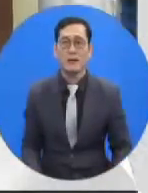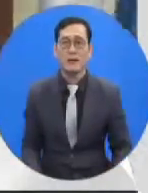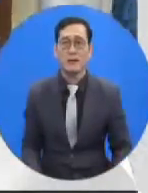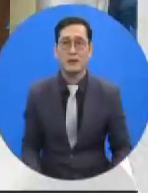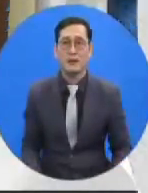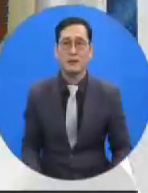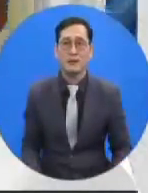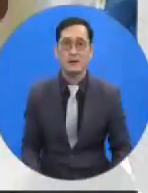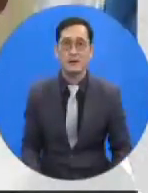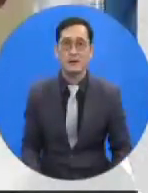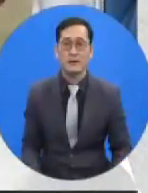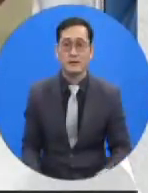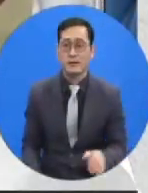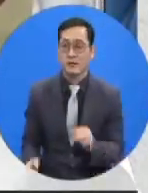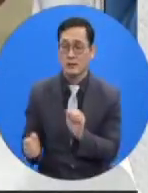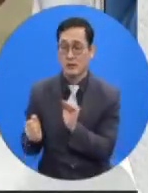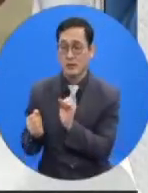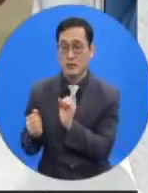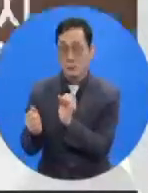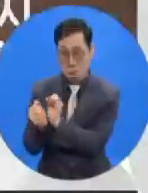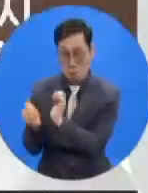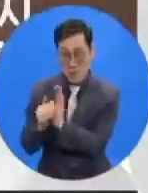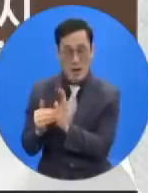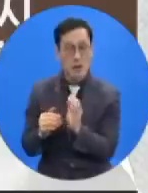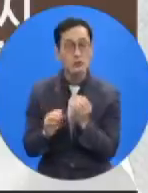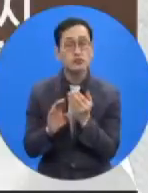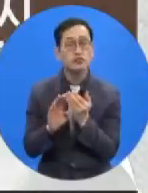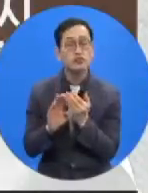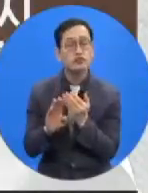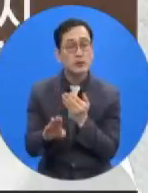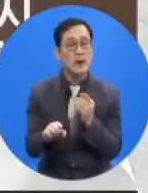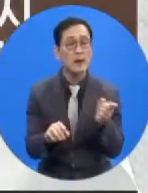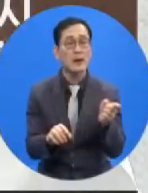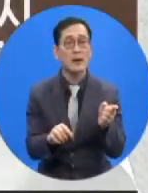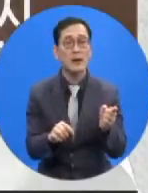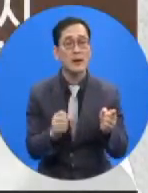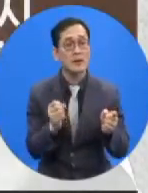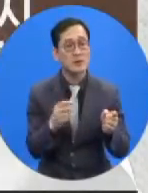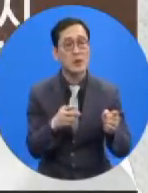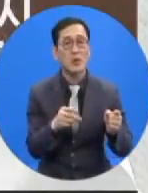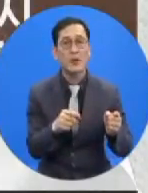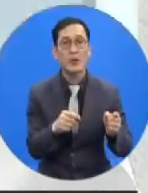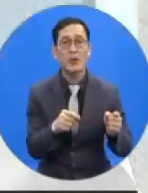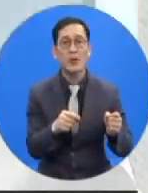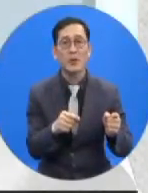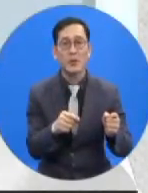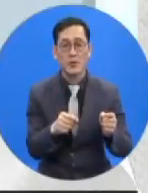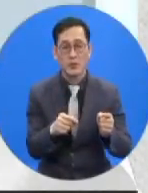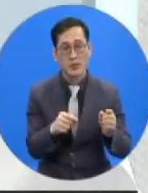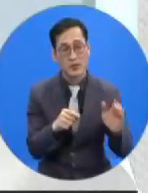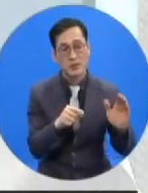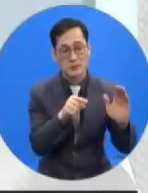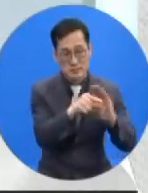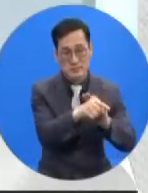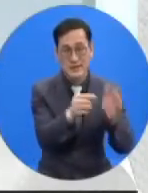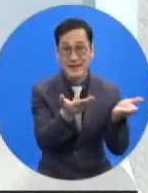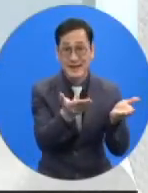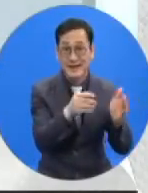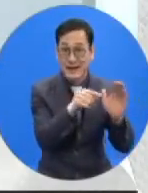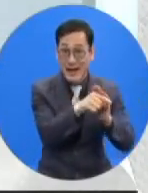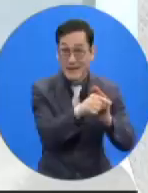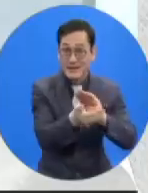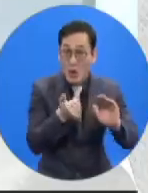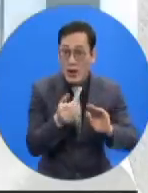시간이 있었기 때문에 물론 근데 근무는 안 했더라도 다른 종업원이라든가 다른 손님한테 전파를 시켰으면